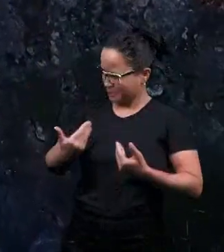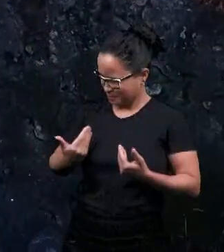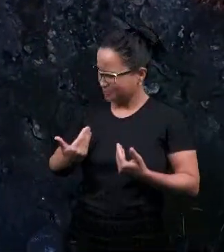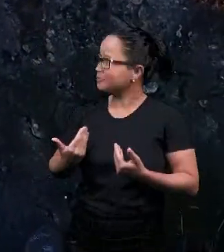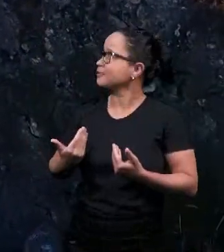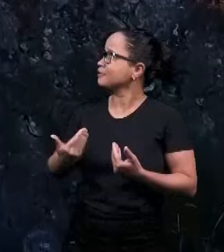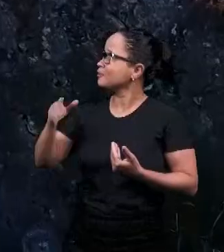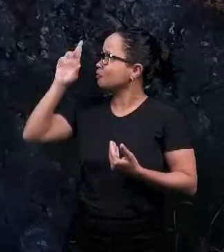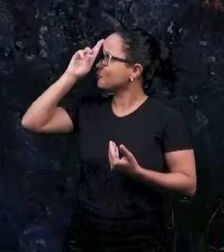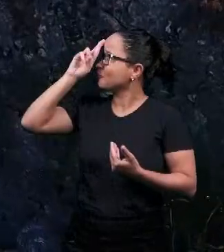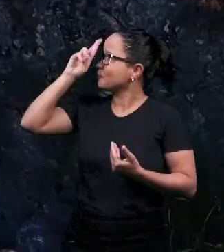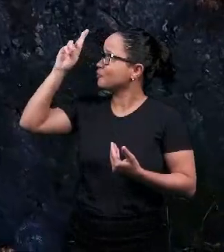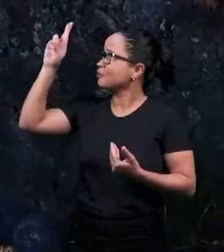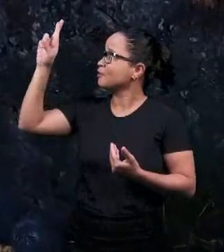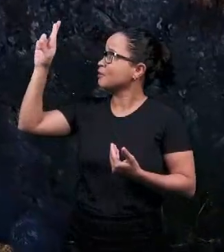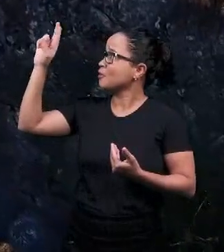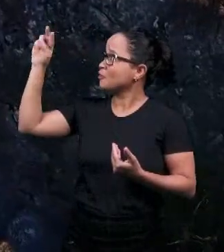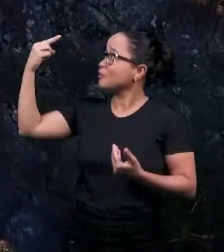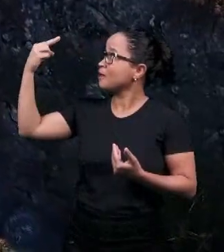Почему